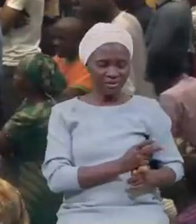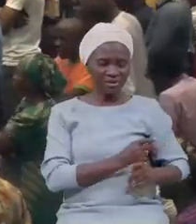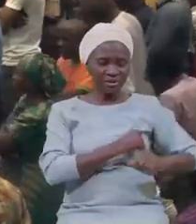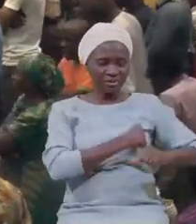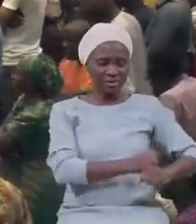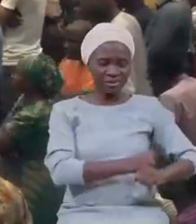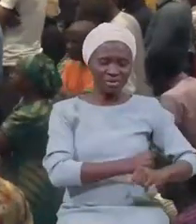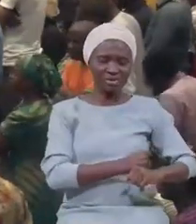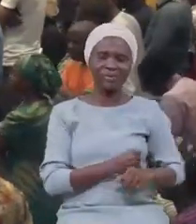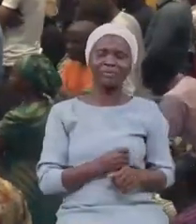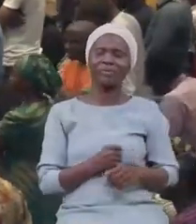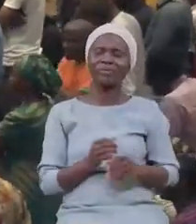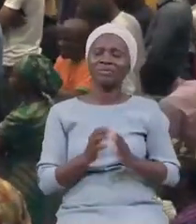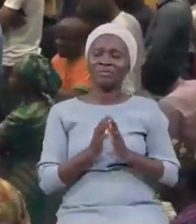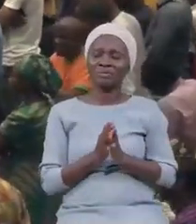de mauvais esprits,